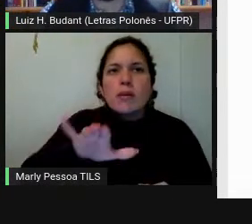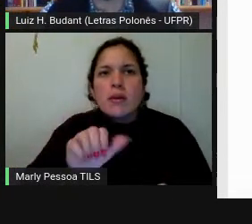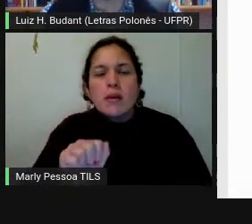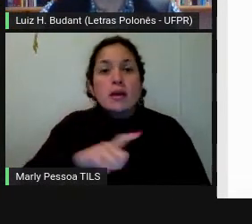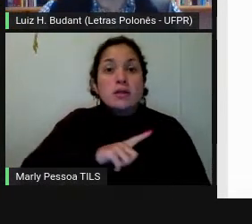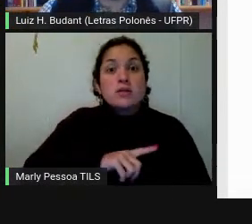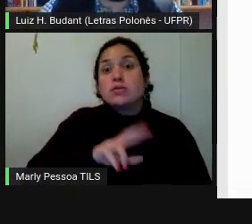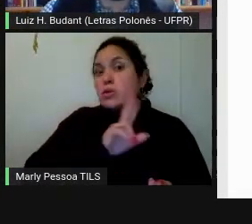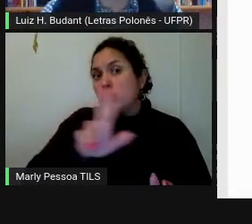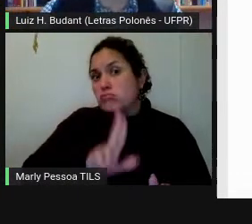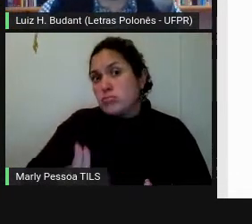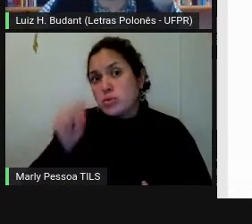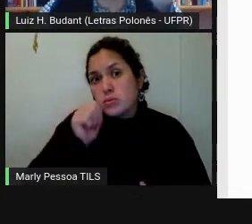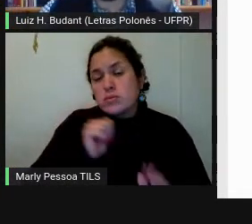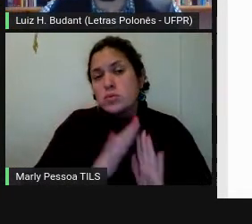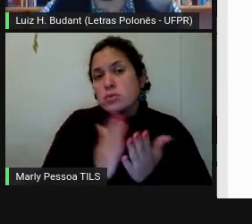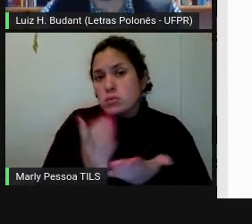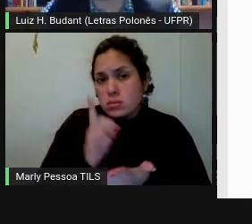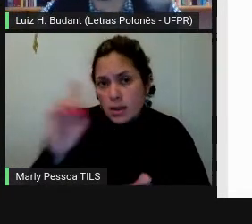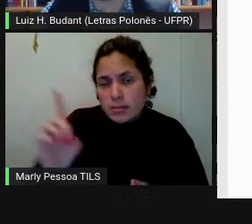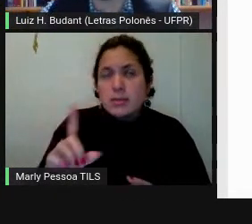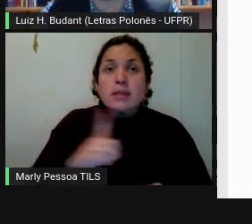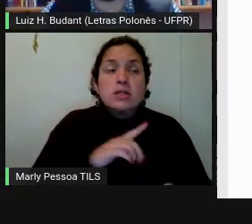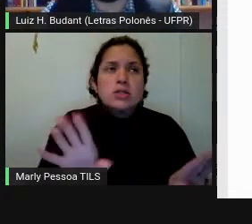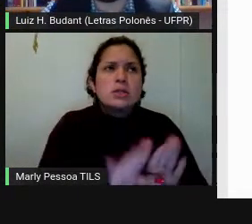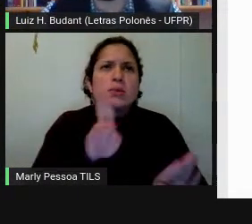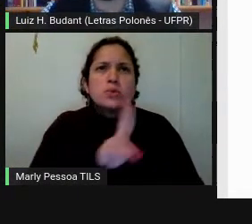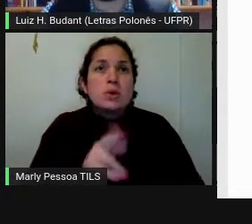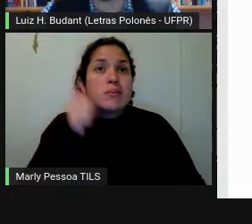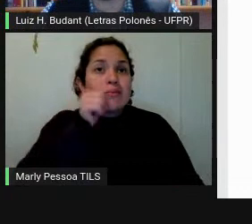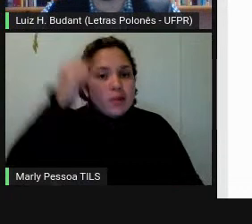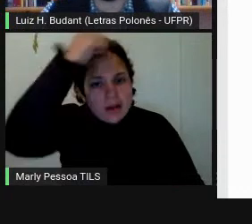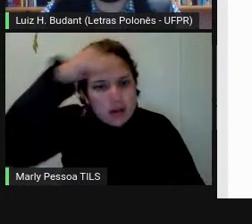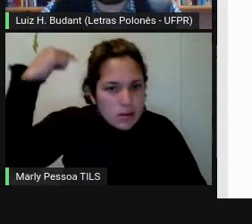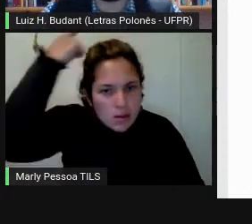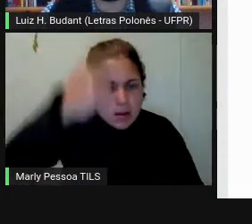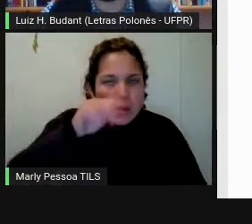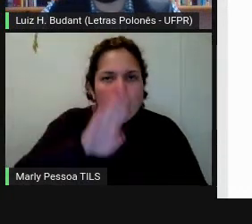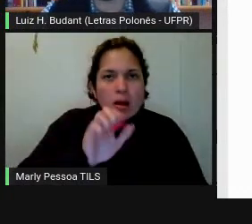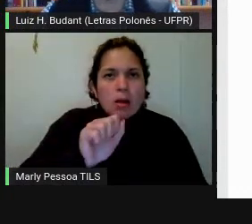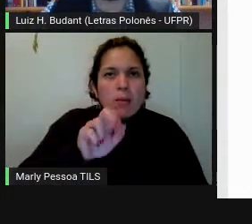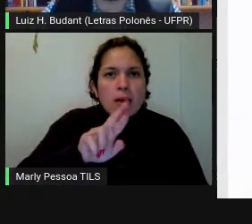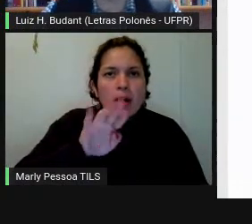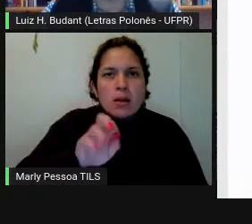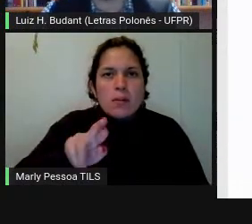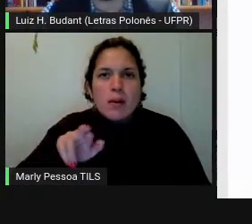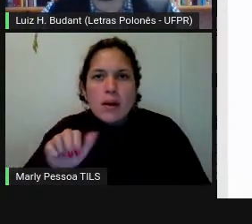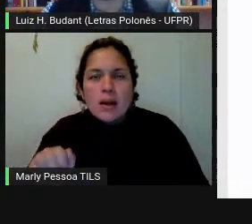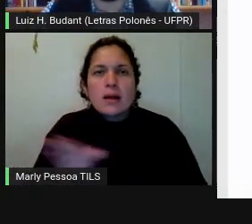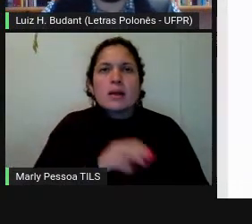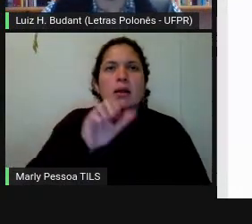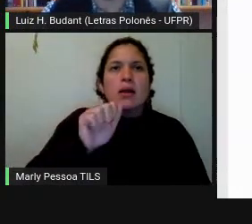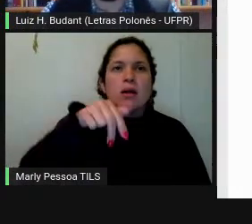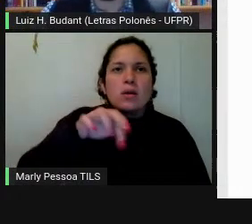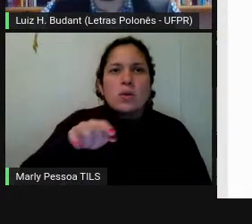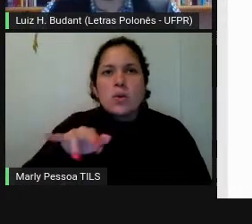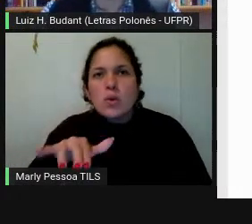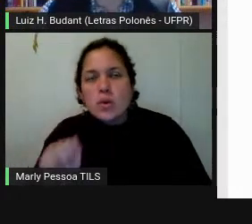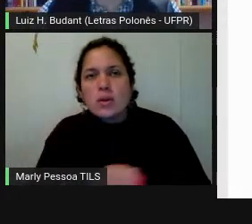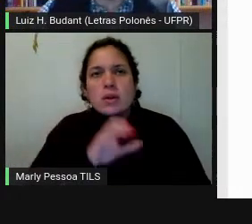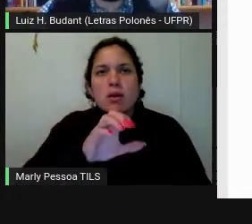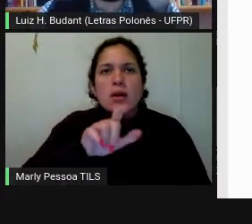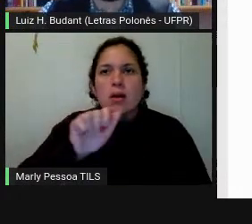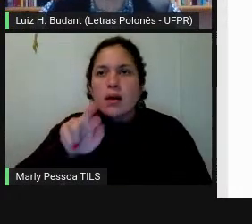nomes femininos das mulheres santas, como Bárbara, Catarina, Malgojata, Helena, Antônia, Justina, Clara,